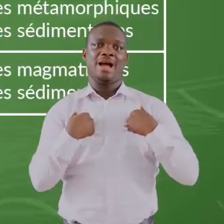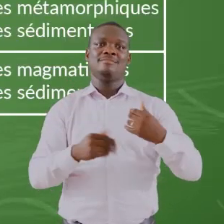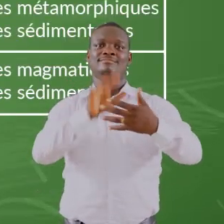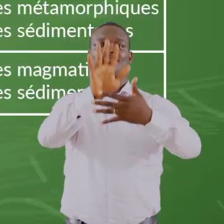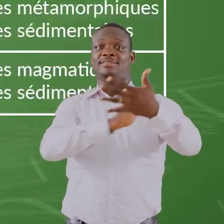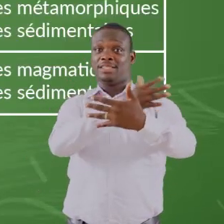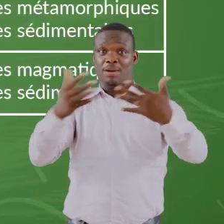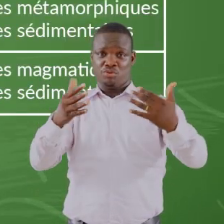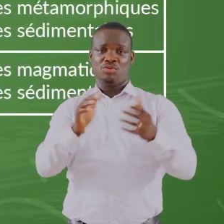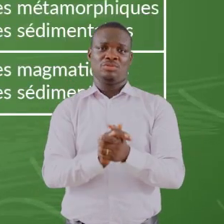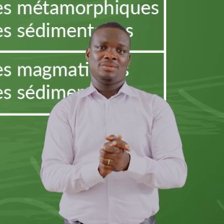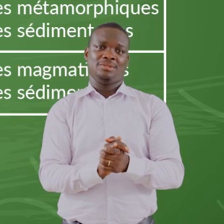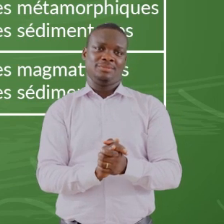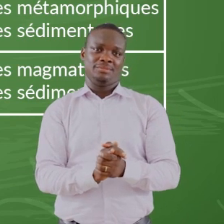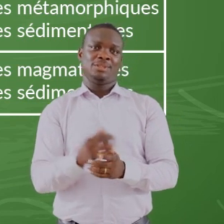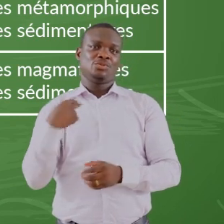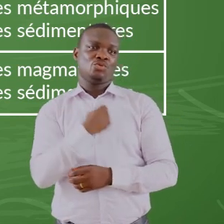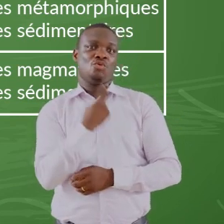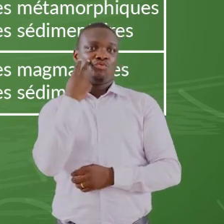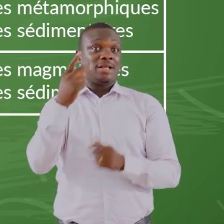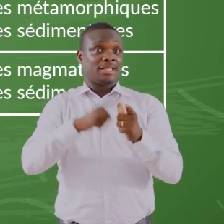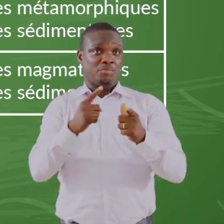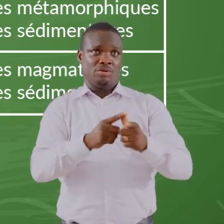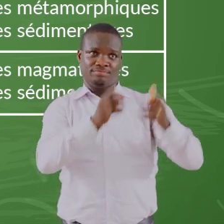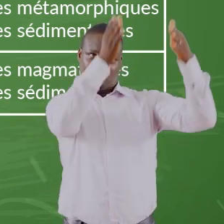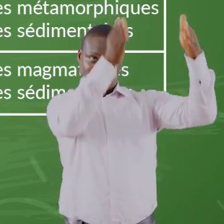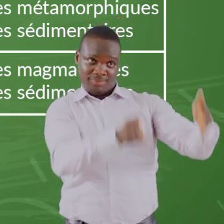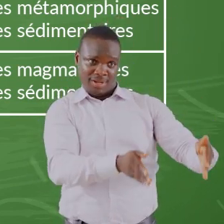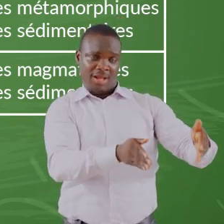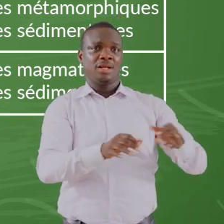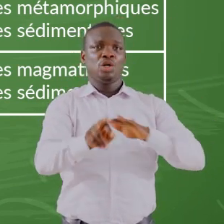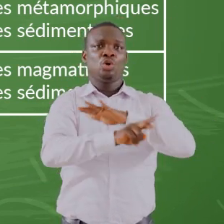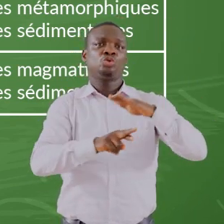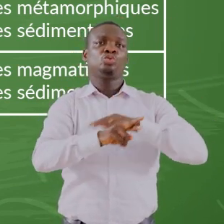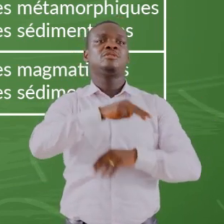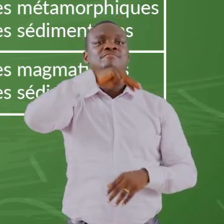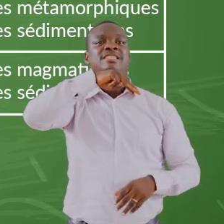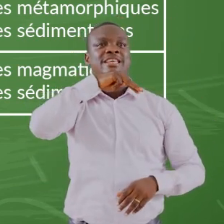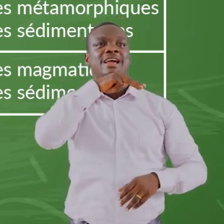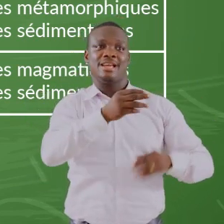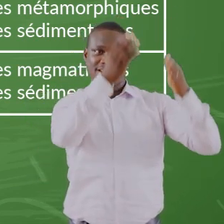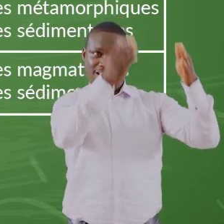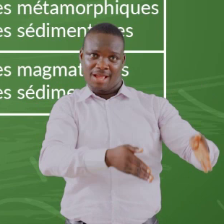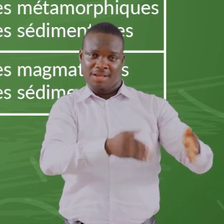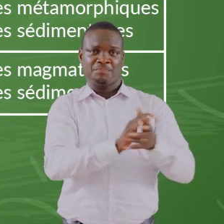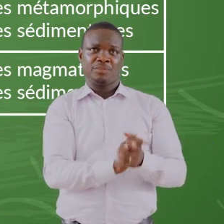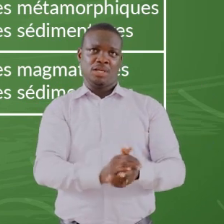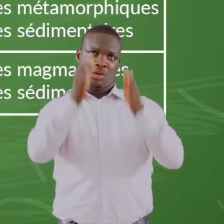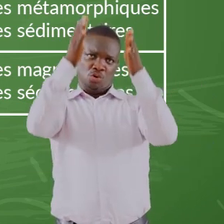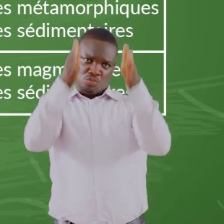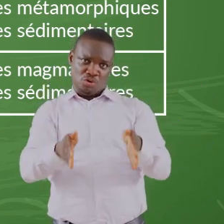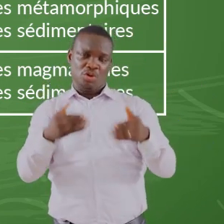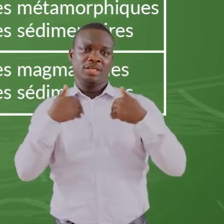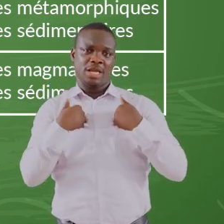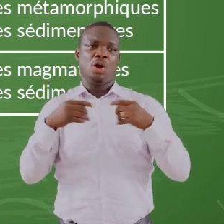sont localisées les principales ressources minières de la Côte d'Ivoire et également